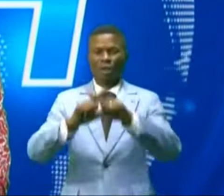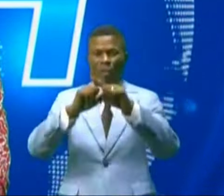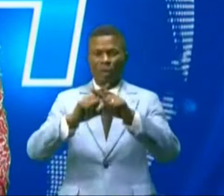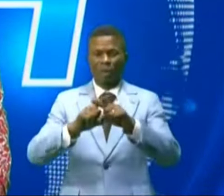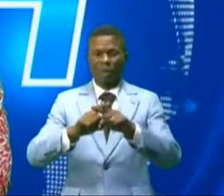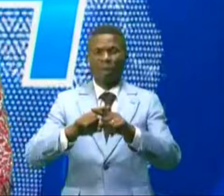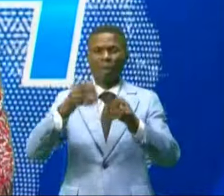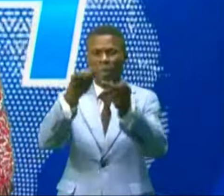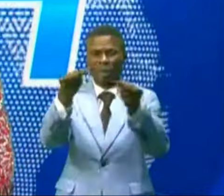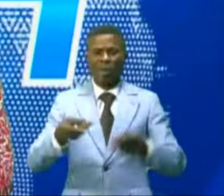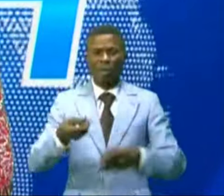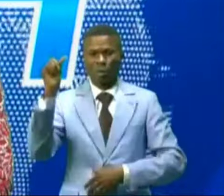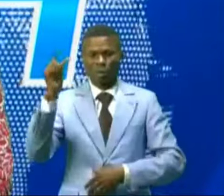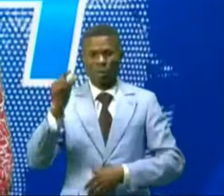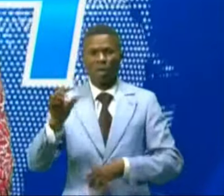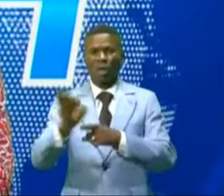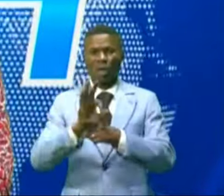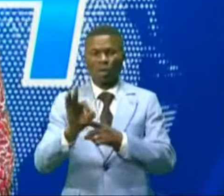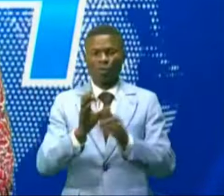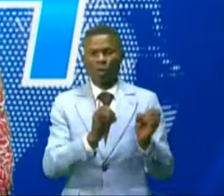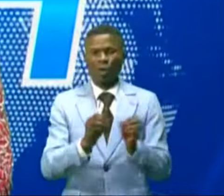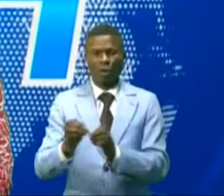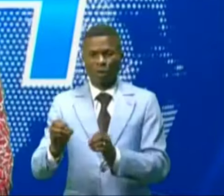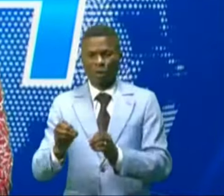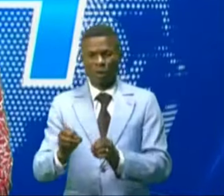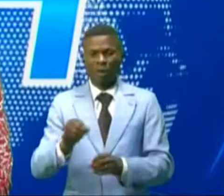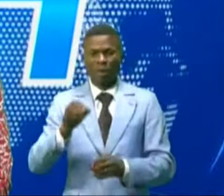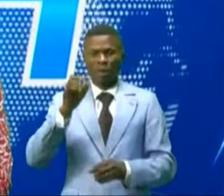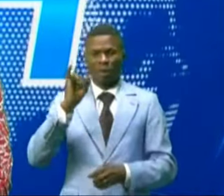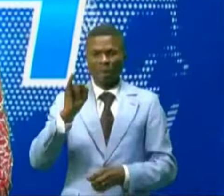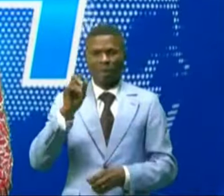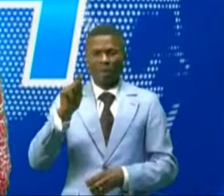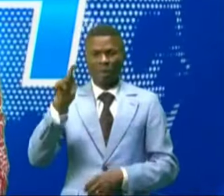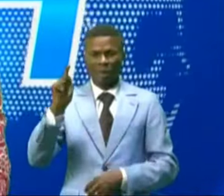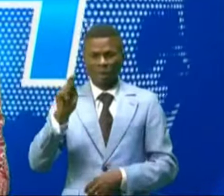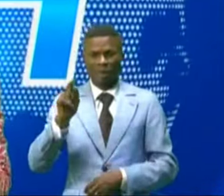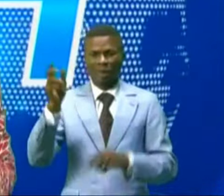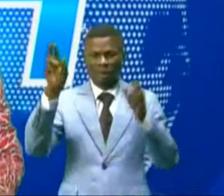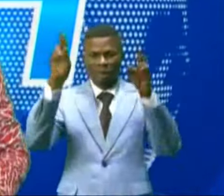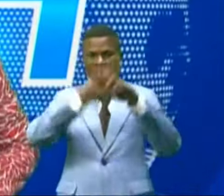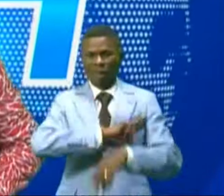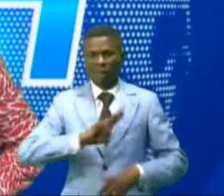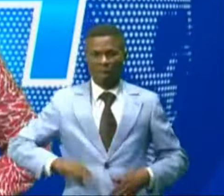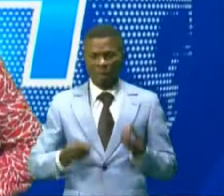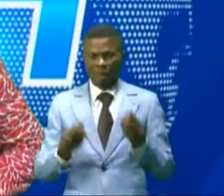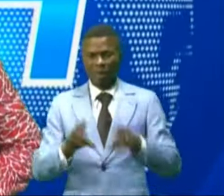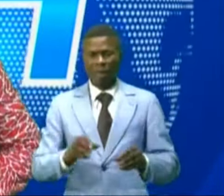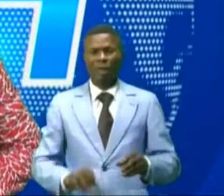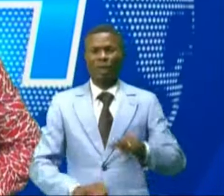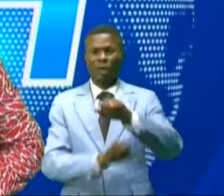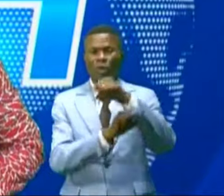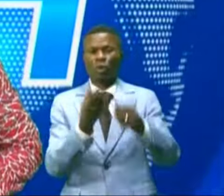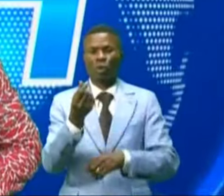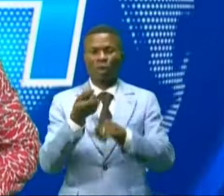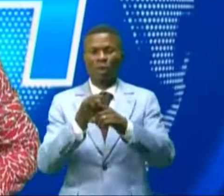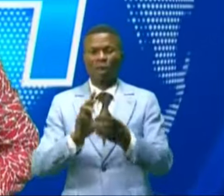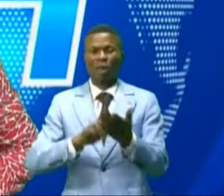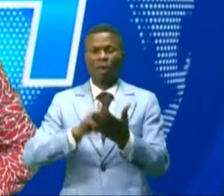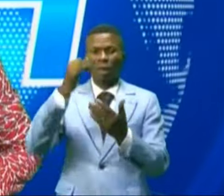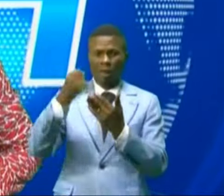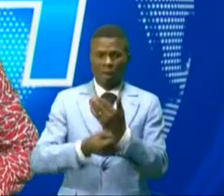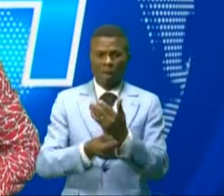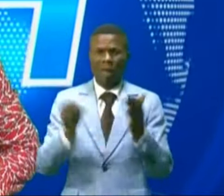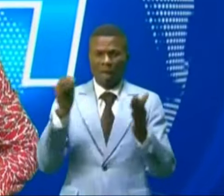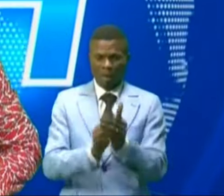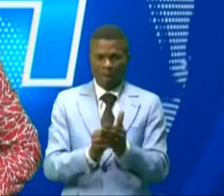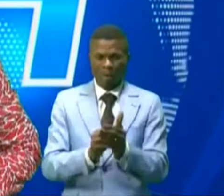miniers. Cet atelier a été organisé par l'ITIE RDC avec l'appui technique et financier du projet Encore.